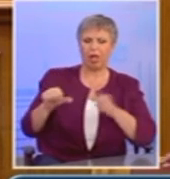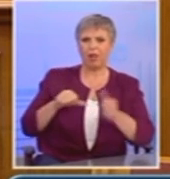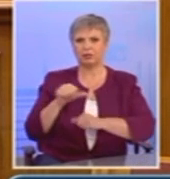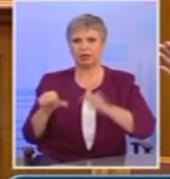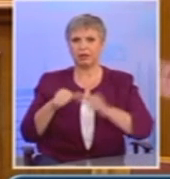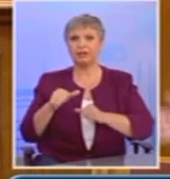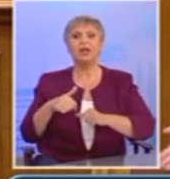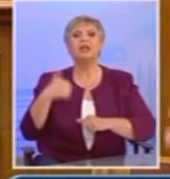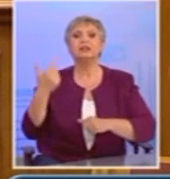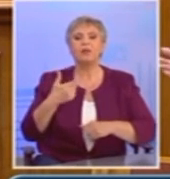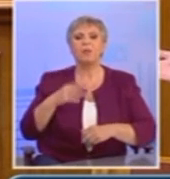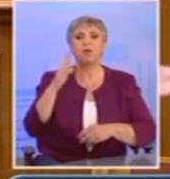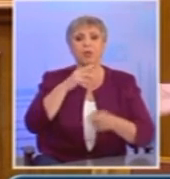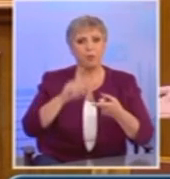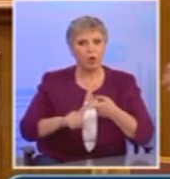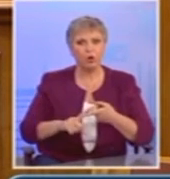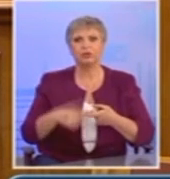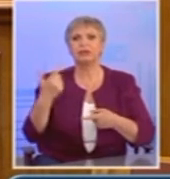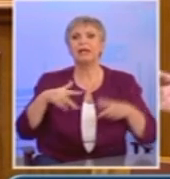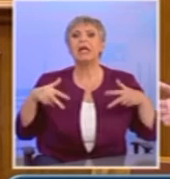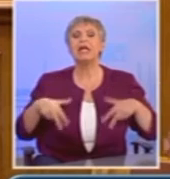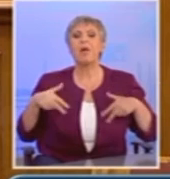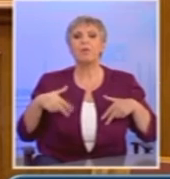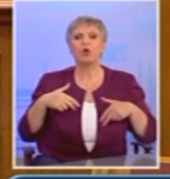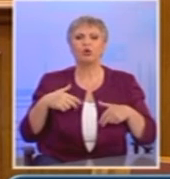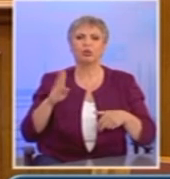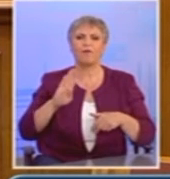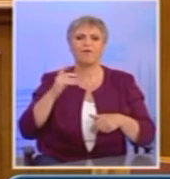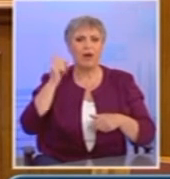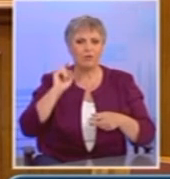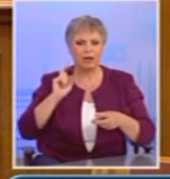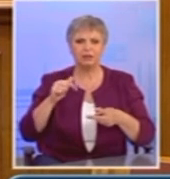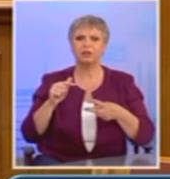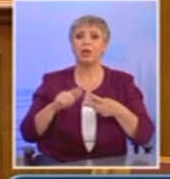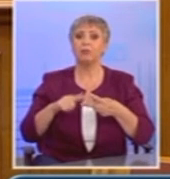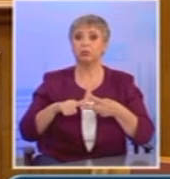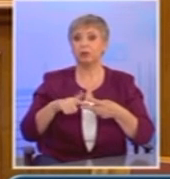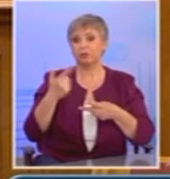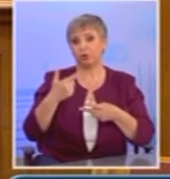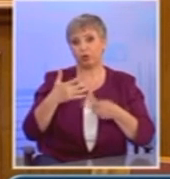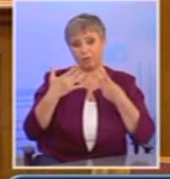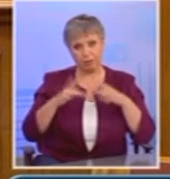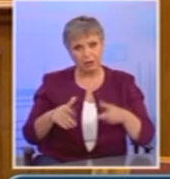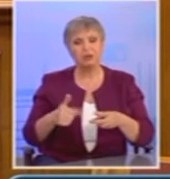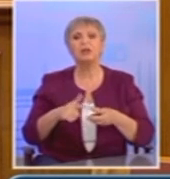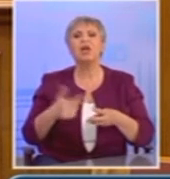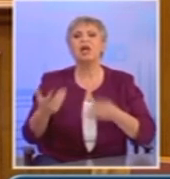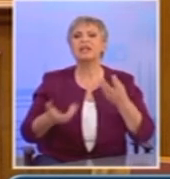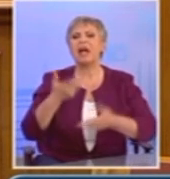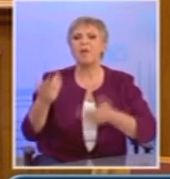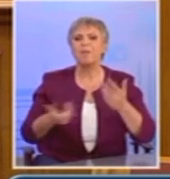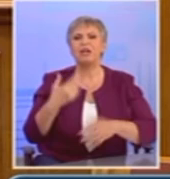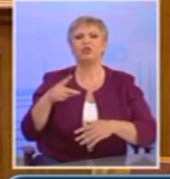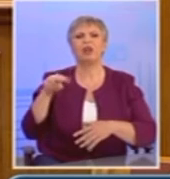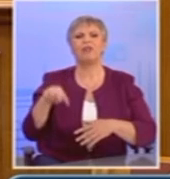του κυρίου Βαρουφάκη, ο οποίος δεν είναι καν σήμερα εδώ, του κυρίου Καμένου, του κυρίου Λαφαζάνη και όλων των